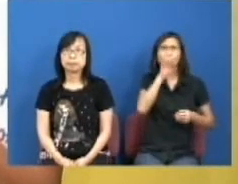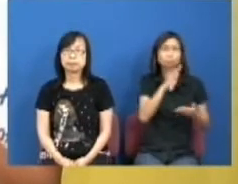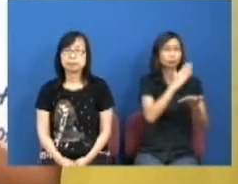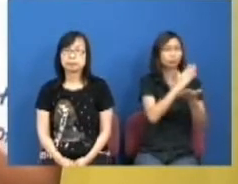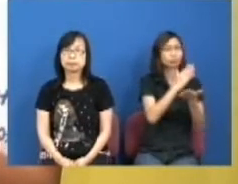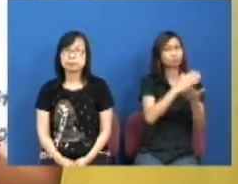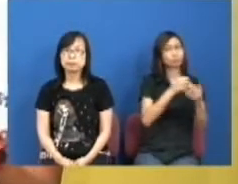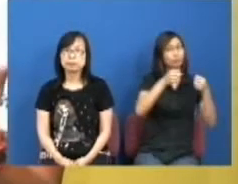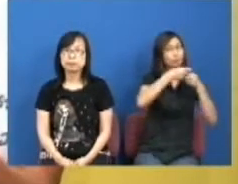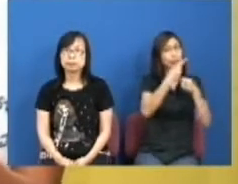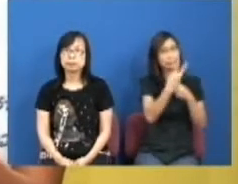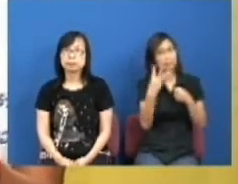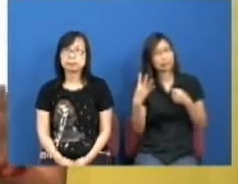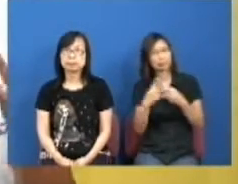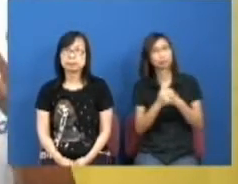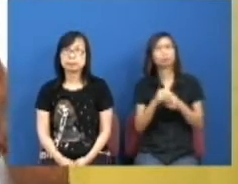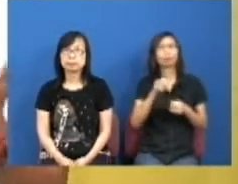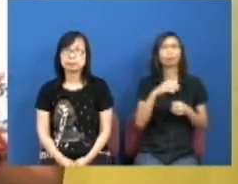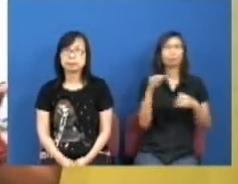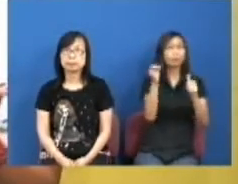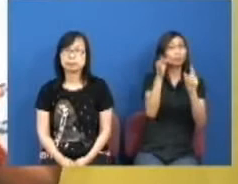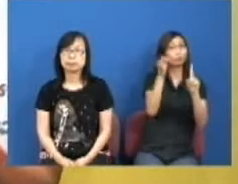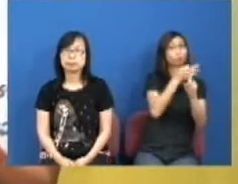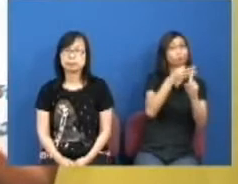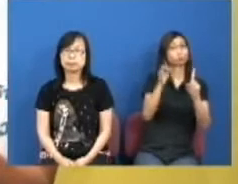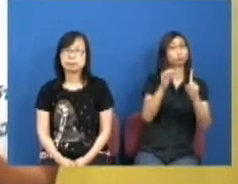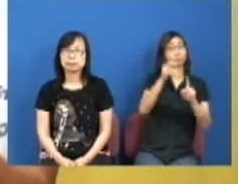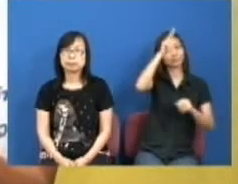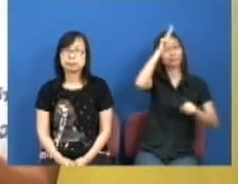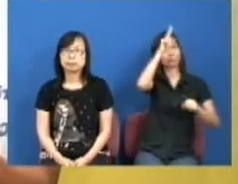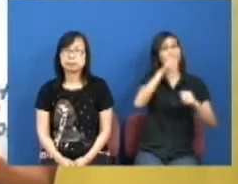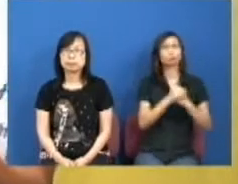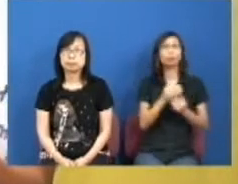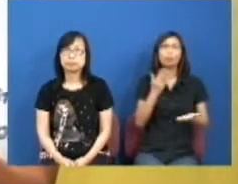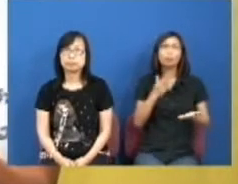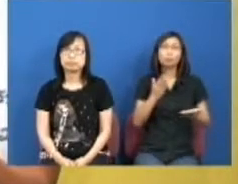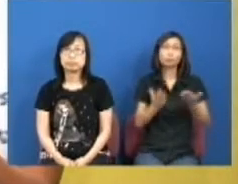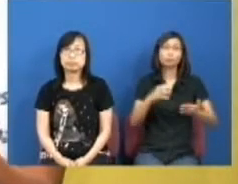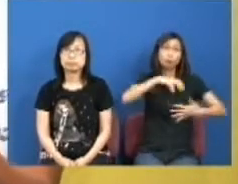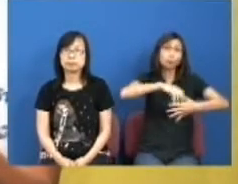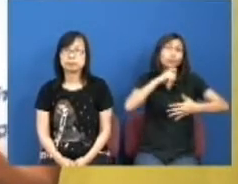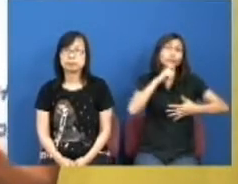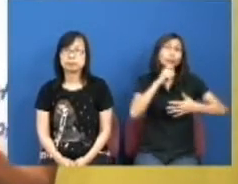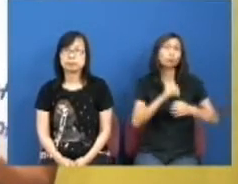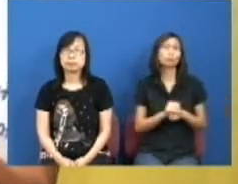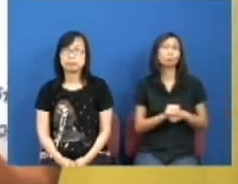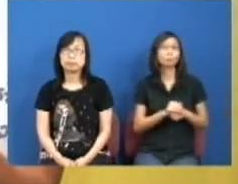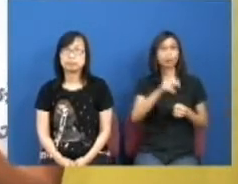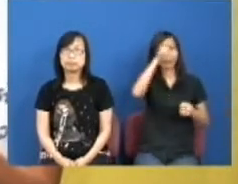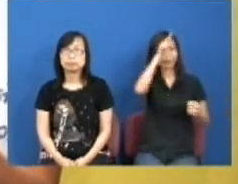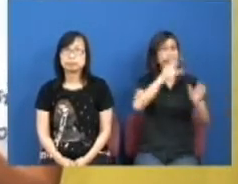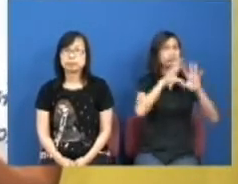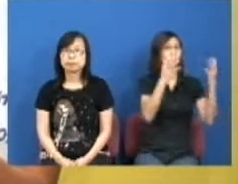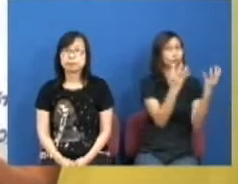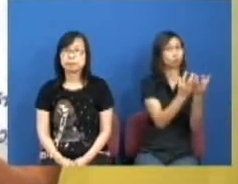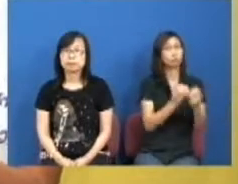重要特質，即是譬如說它非政府，又或者其實它裡面包含到譬如說可能是政黨啊、傳媒啊，或者甚至一些社會組